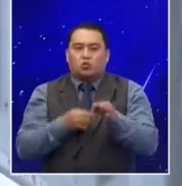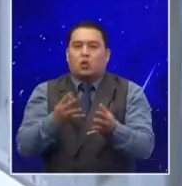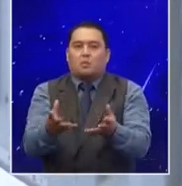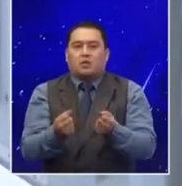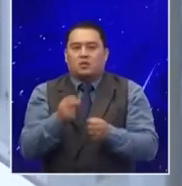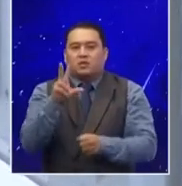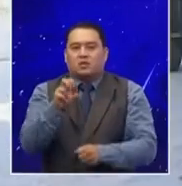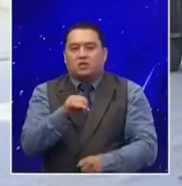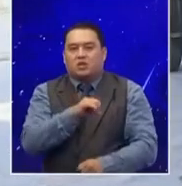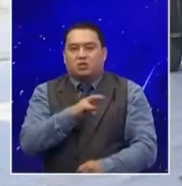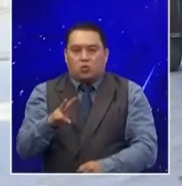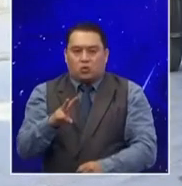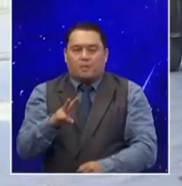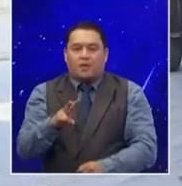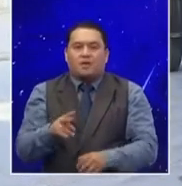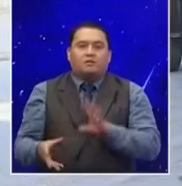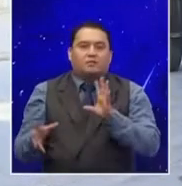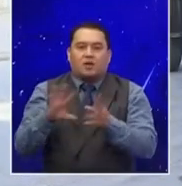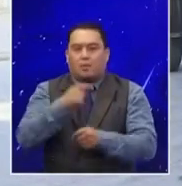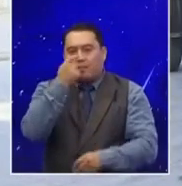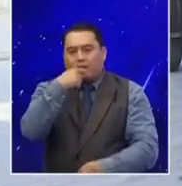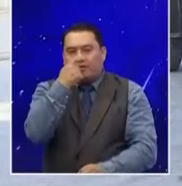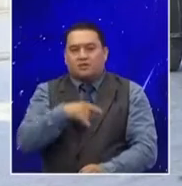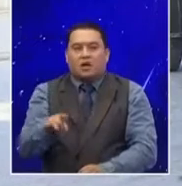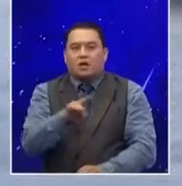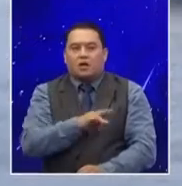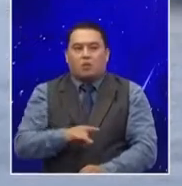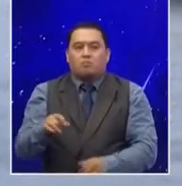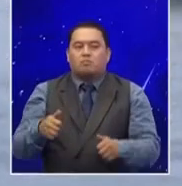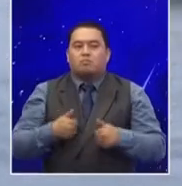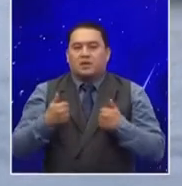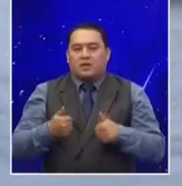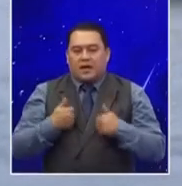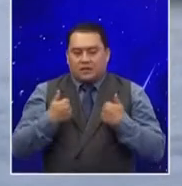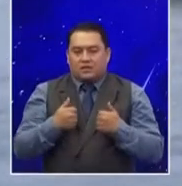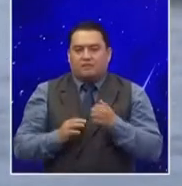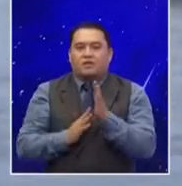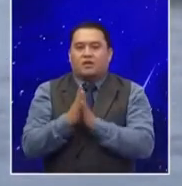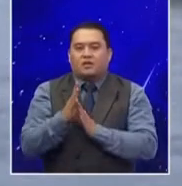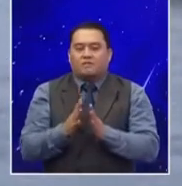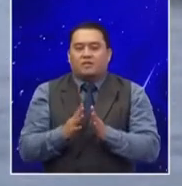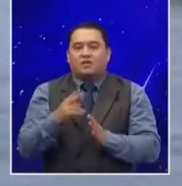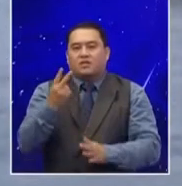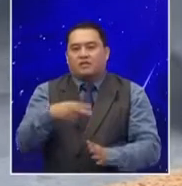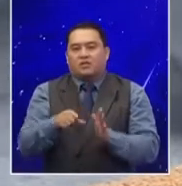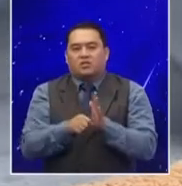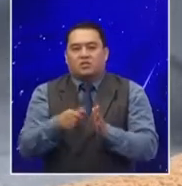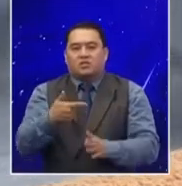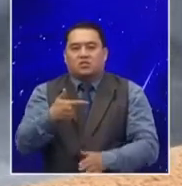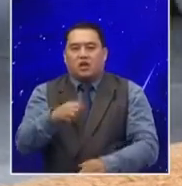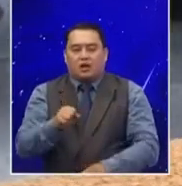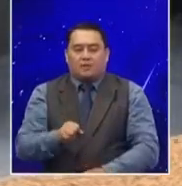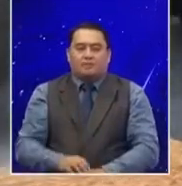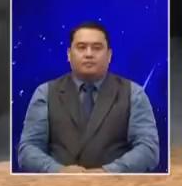среднем 300 тонн кукурузы. В целом, в Панфиловском районе этот полезный злак выращивают на более чем 26 гектарах